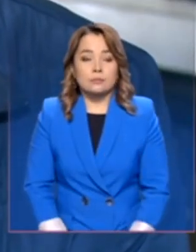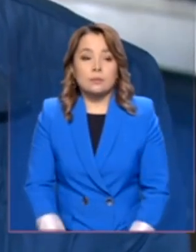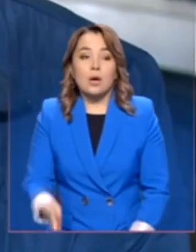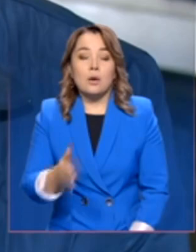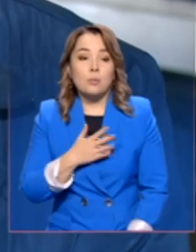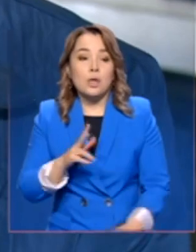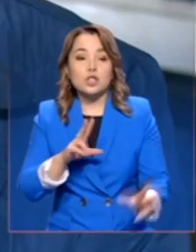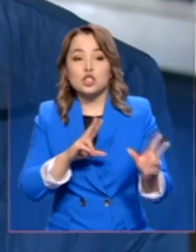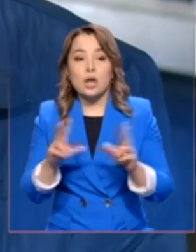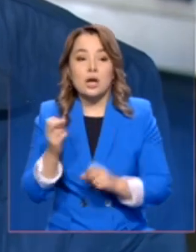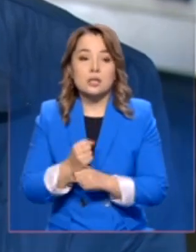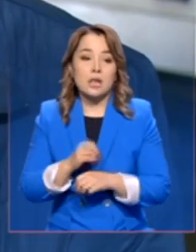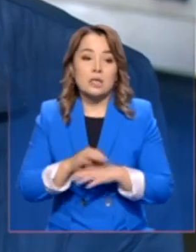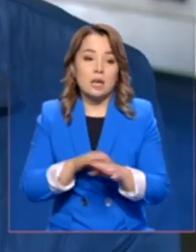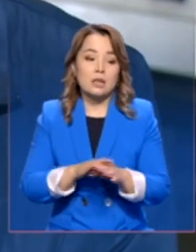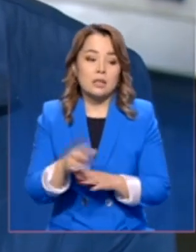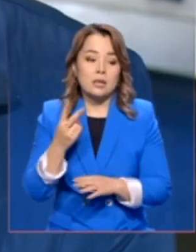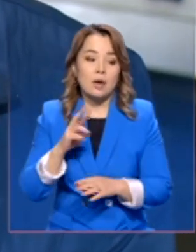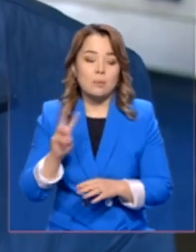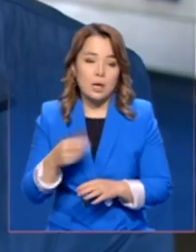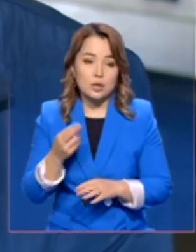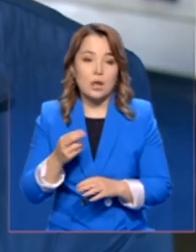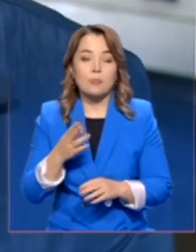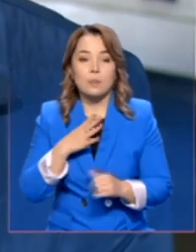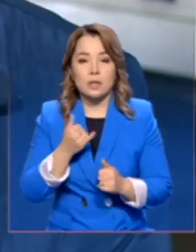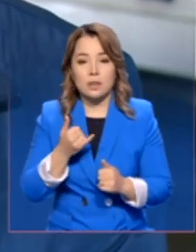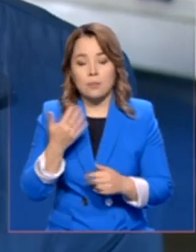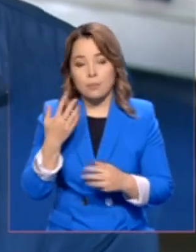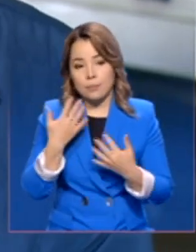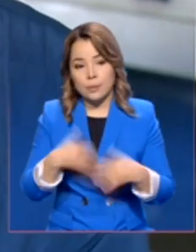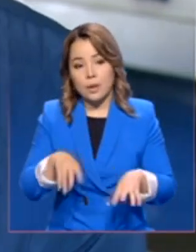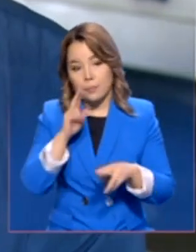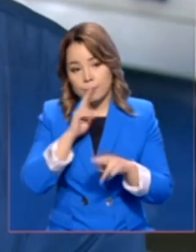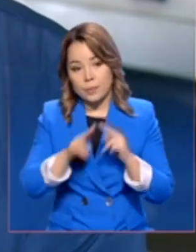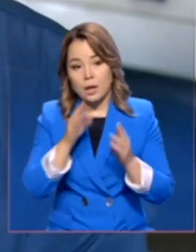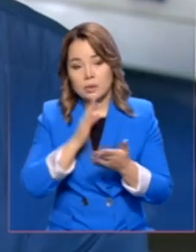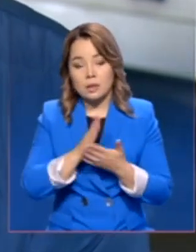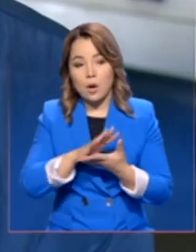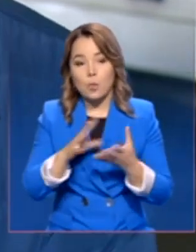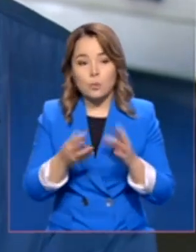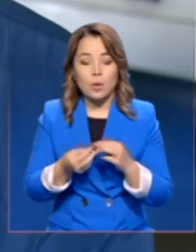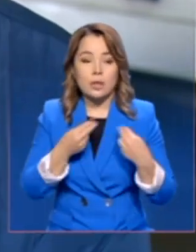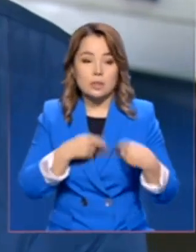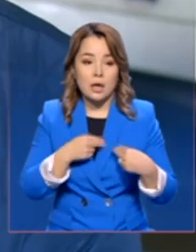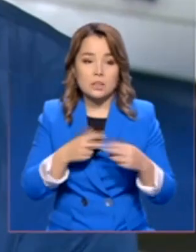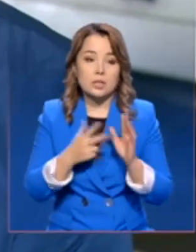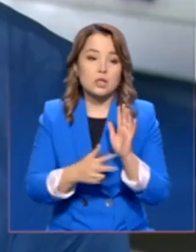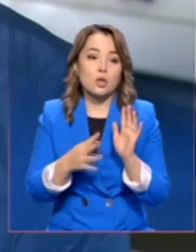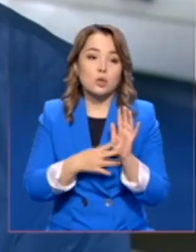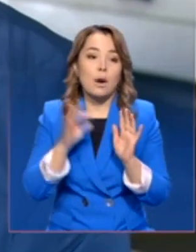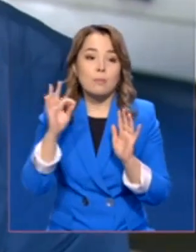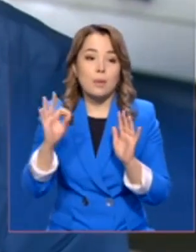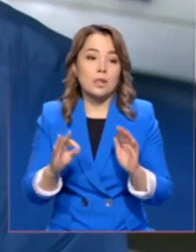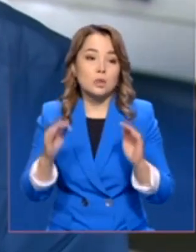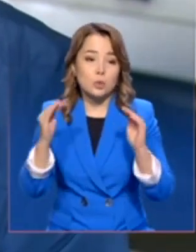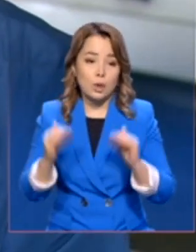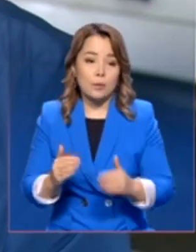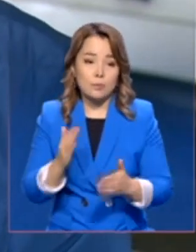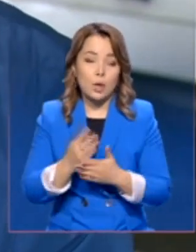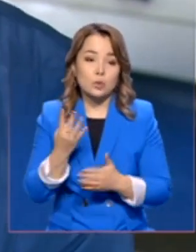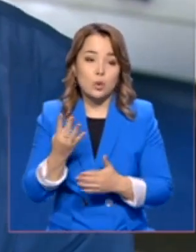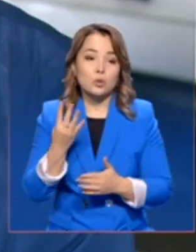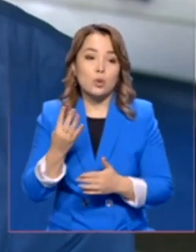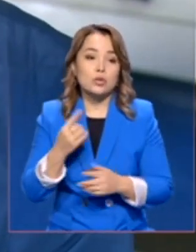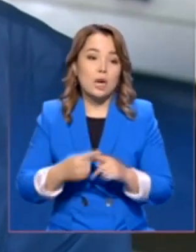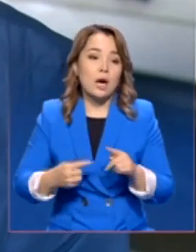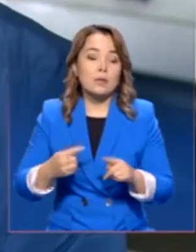Бұл жиһаз құрастыру саласында жүрген 2 миллиард теңгенің кетіп қалуын әкеп соқтырды. Физикалық көлем индексі 89%-ға түсіп кетті. 4-4,5 мың